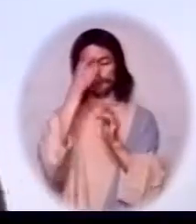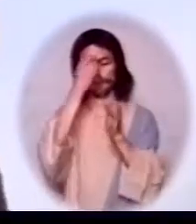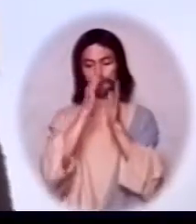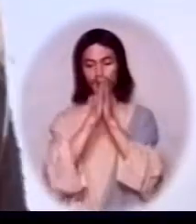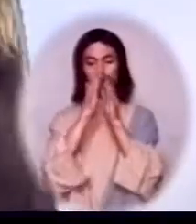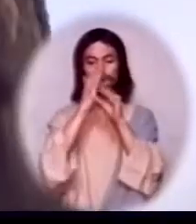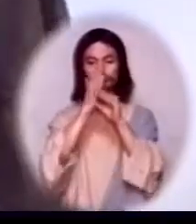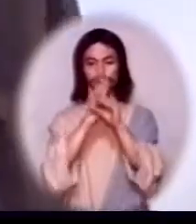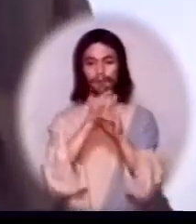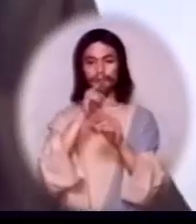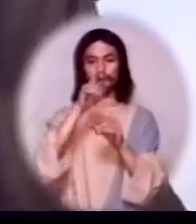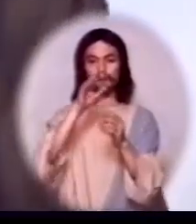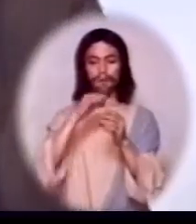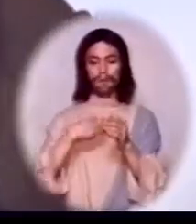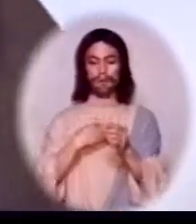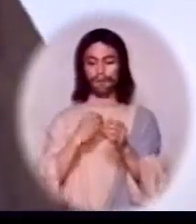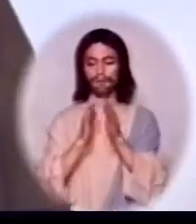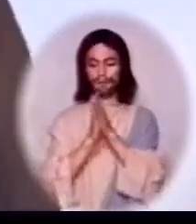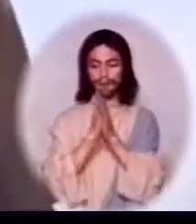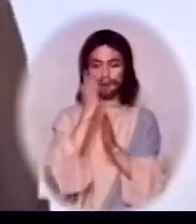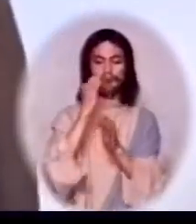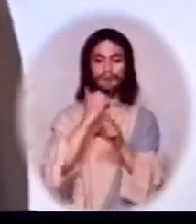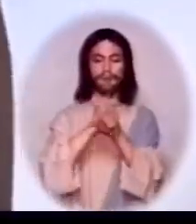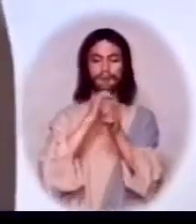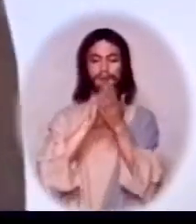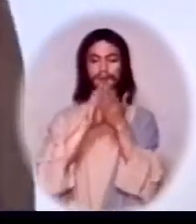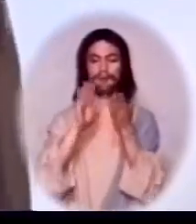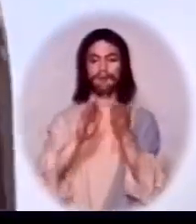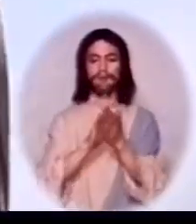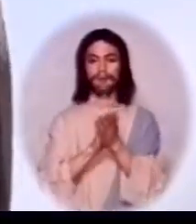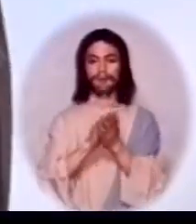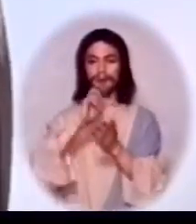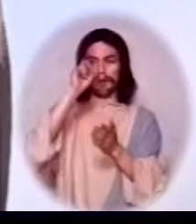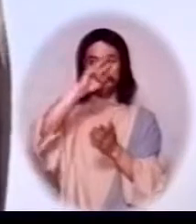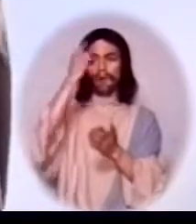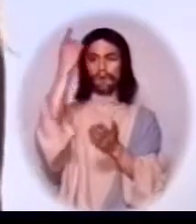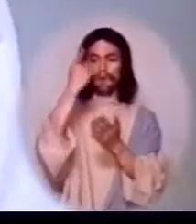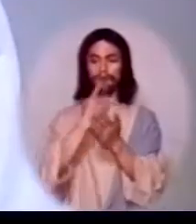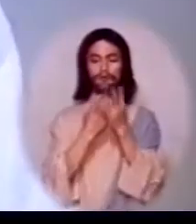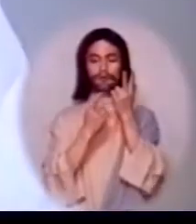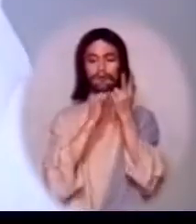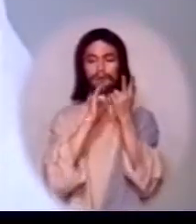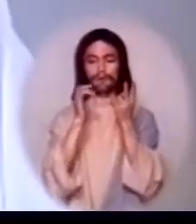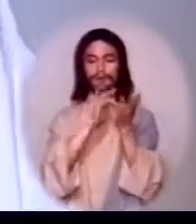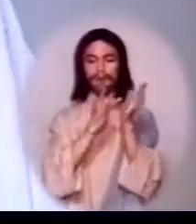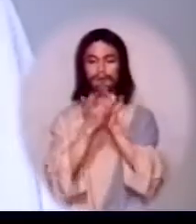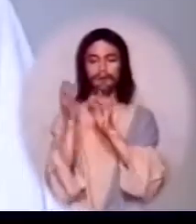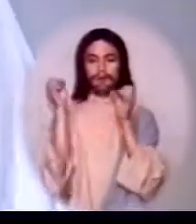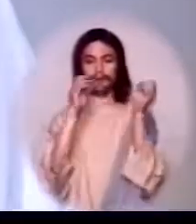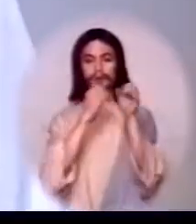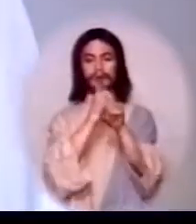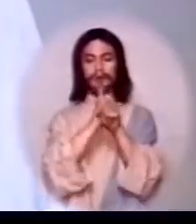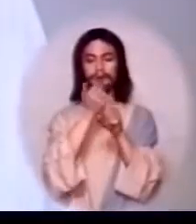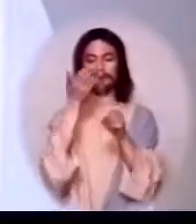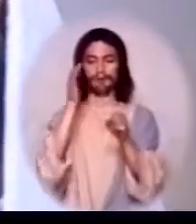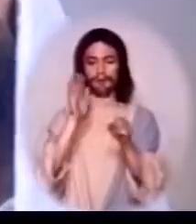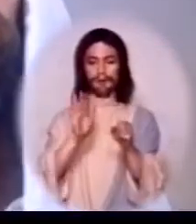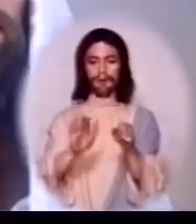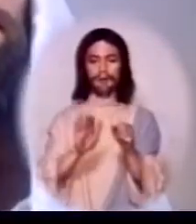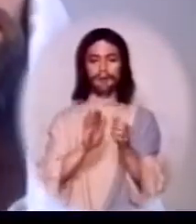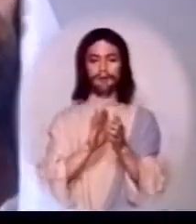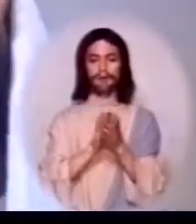예수께서 기도하실 때에 그 옷이 눈부시고 희게 빛났습니다. 갑자기 나타난 두 사람이 예수와 이야기를 나누고